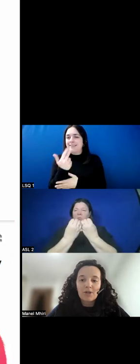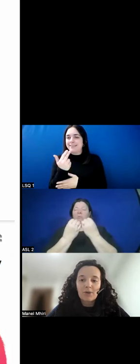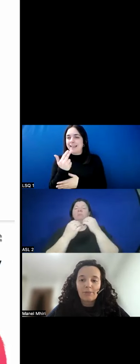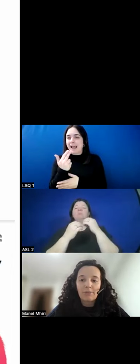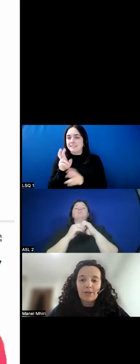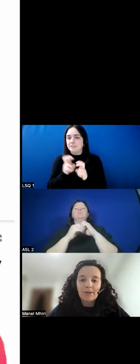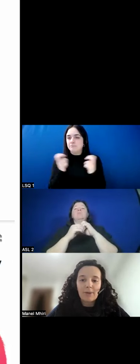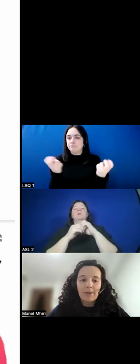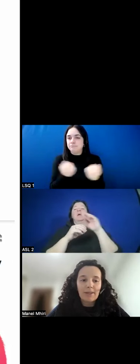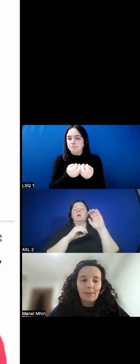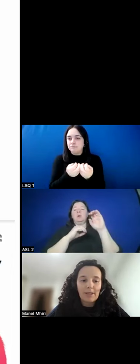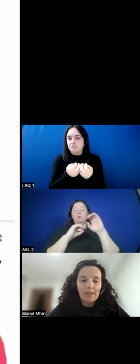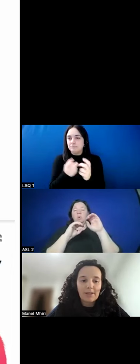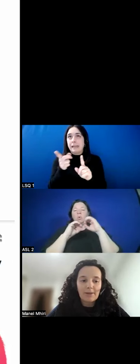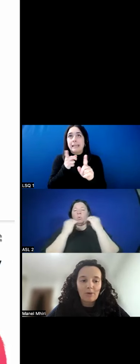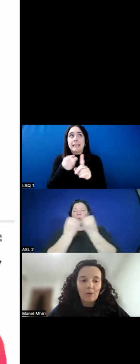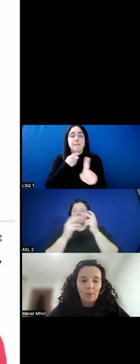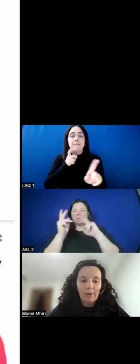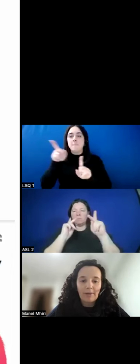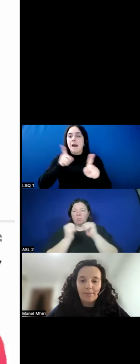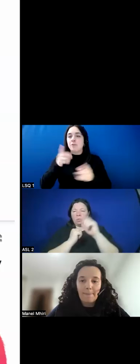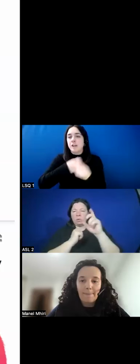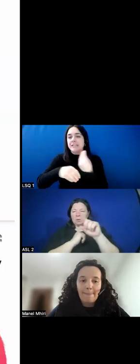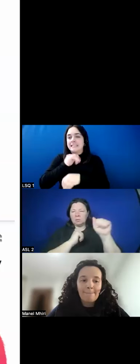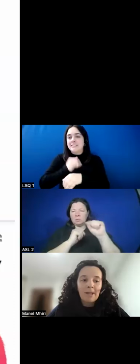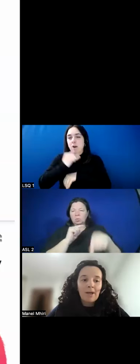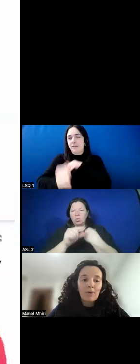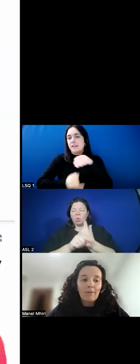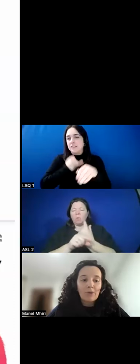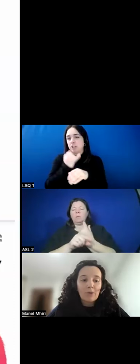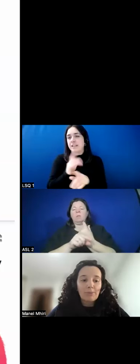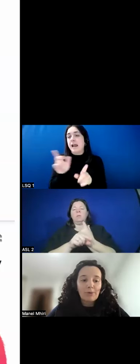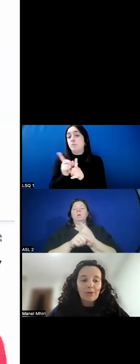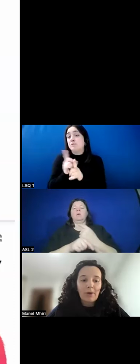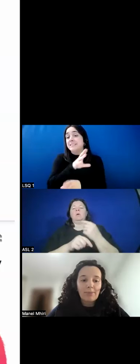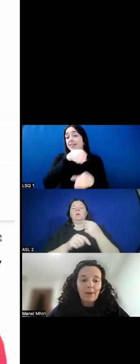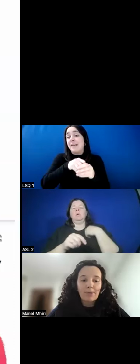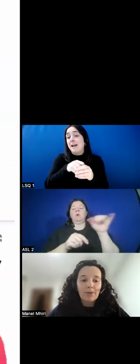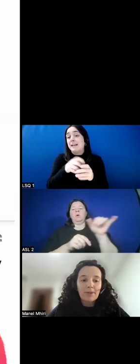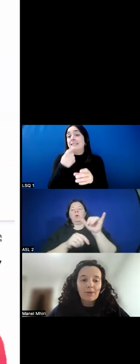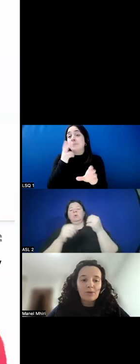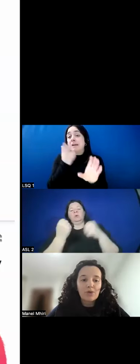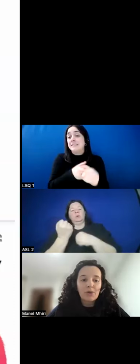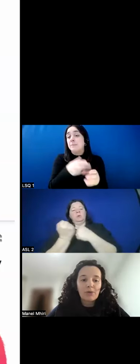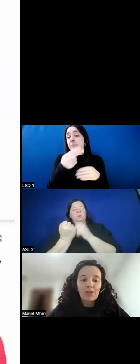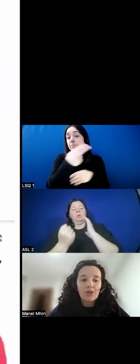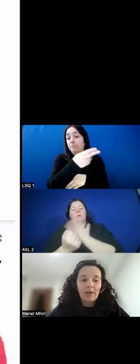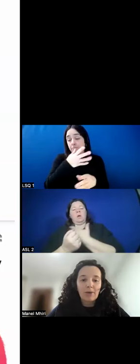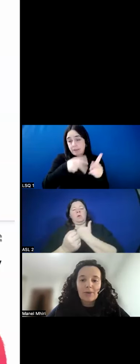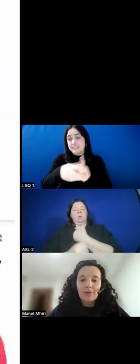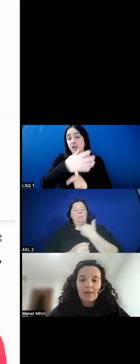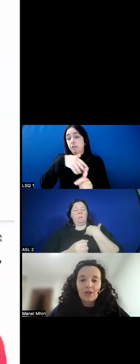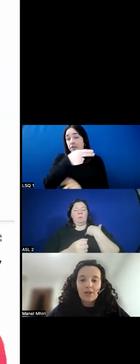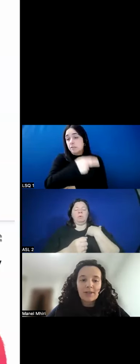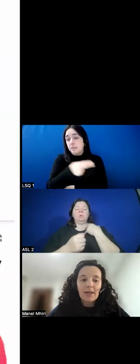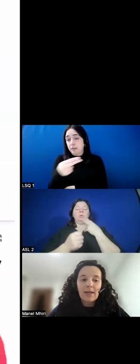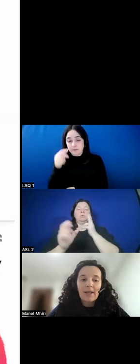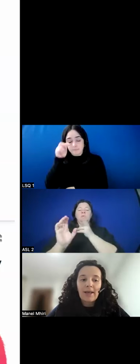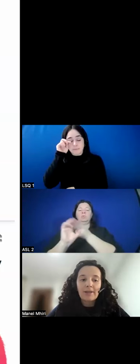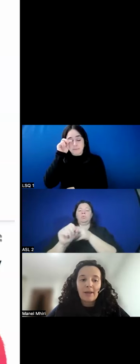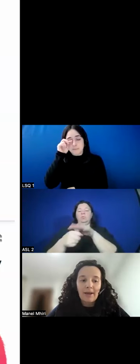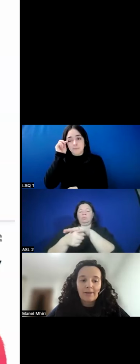internationales et d'organisations de personnes handicapées sur la scène internationale. On a aussi appuyé nos membres pour